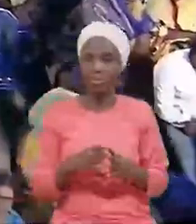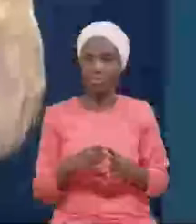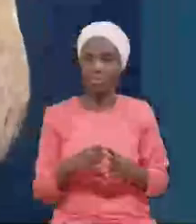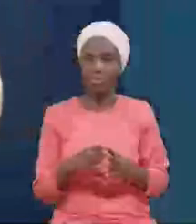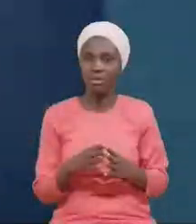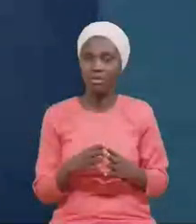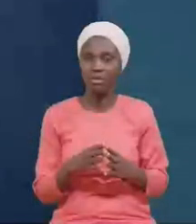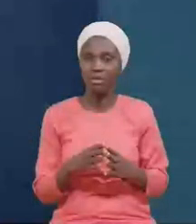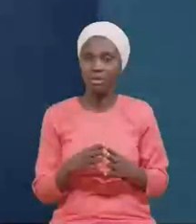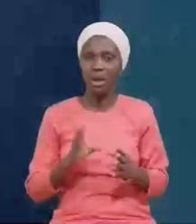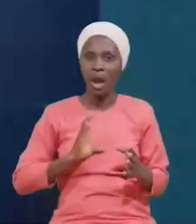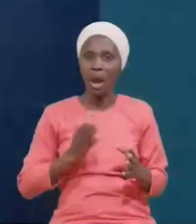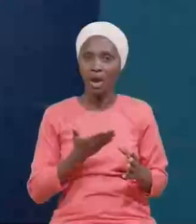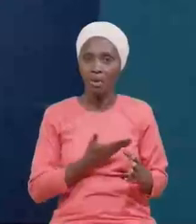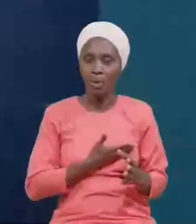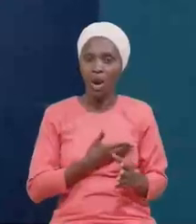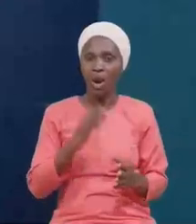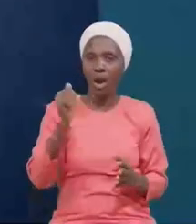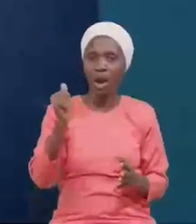Notre avocat.